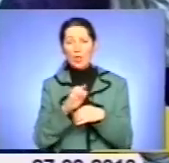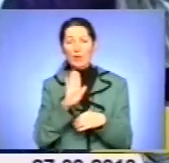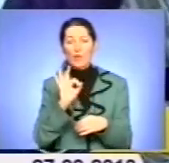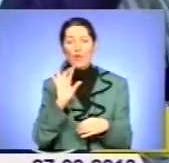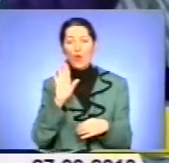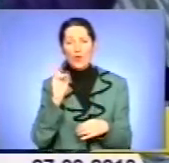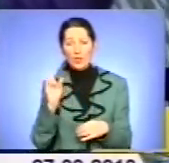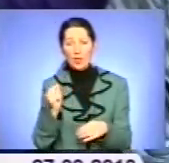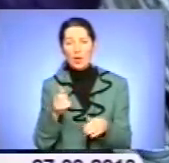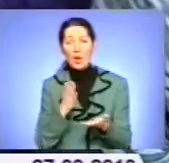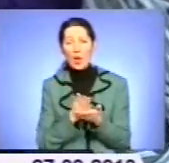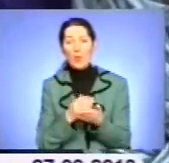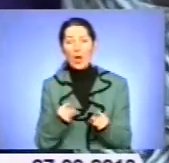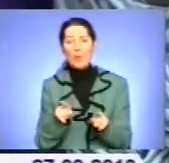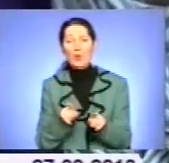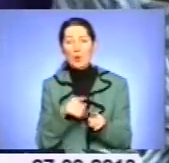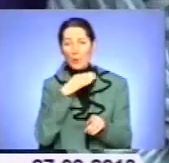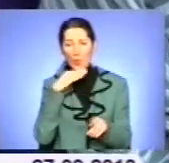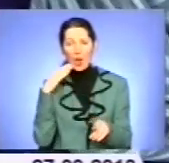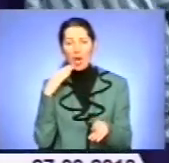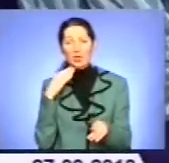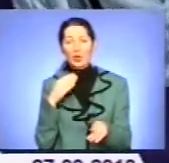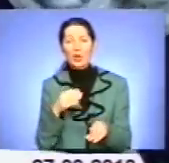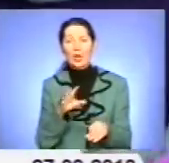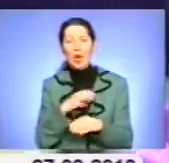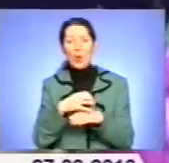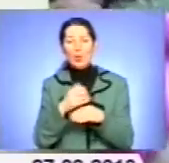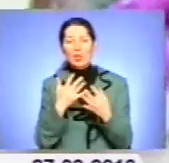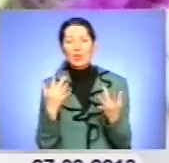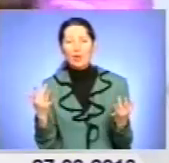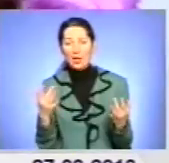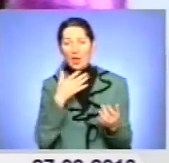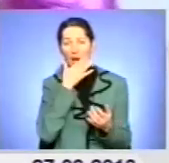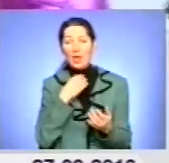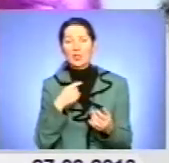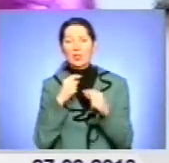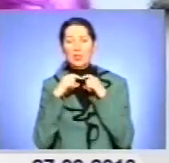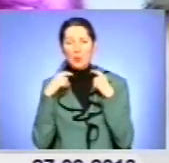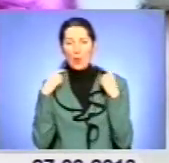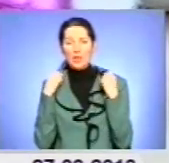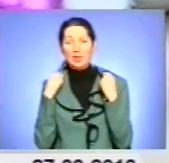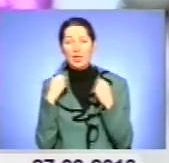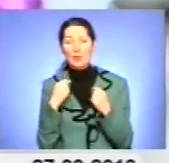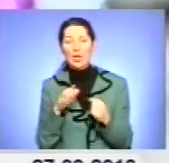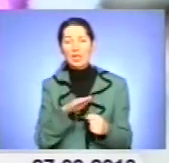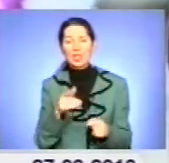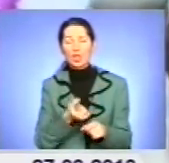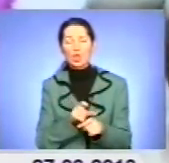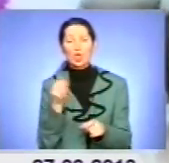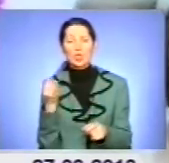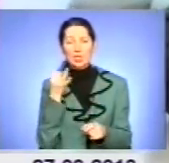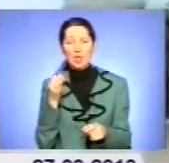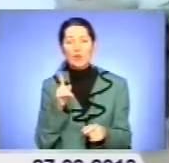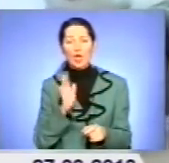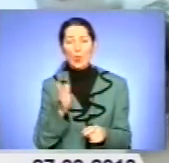військо таких грижень гарних, сіреньких всяких, з бантиками. І діти дуже зацікавились. Мені було